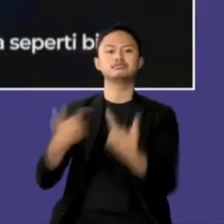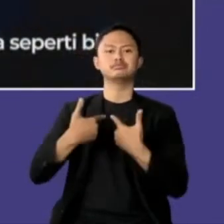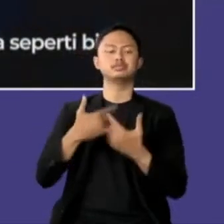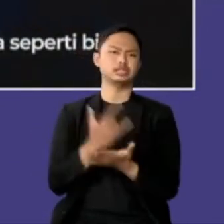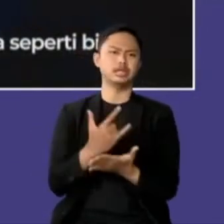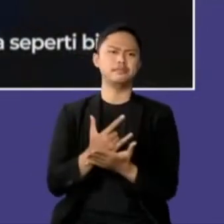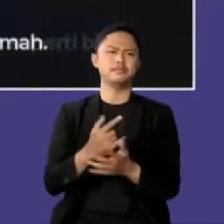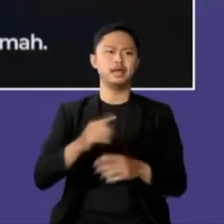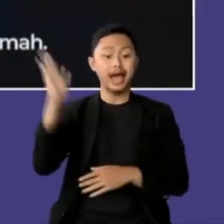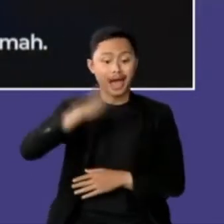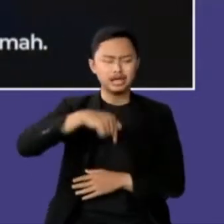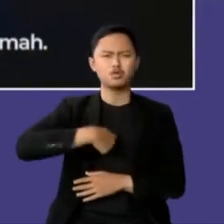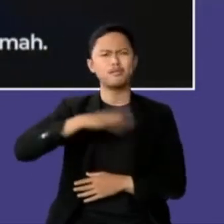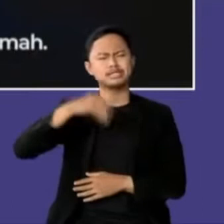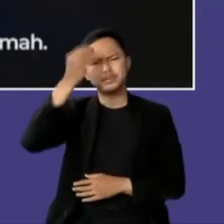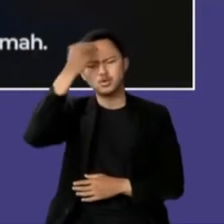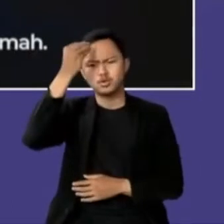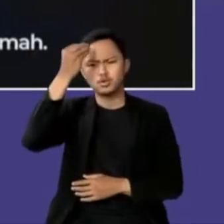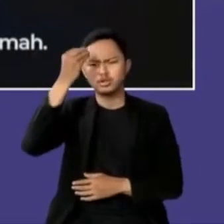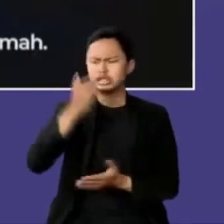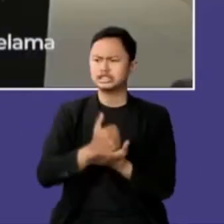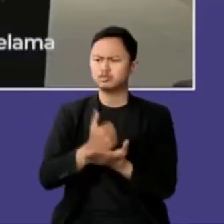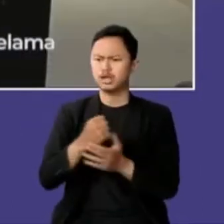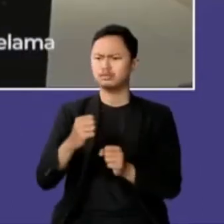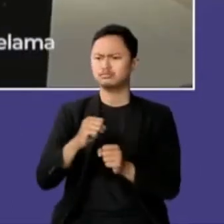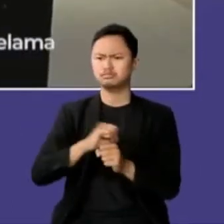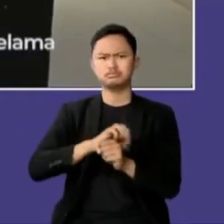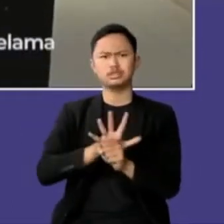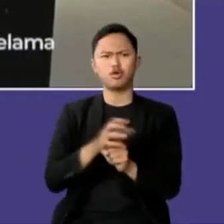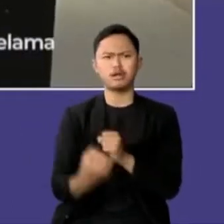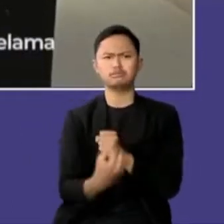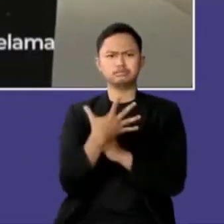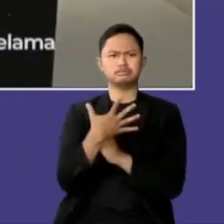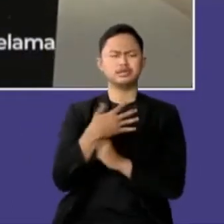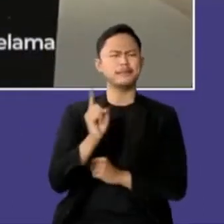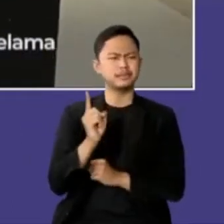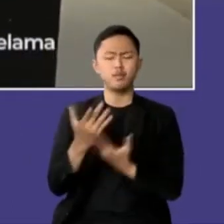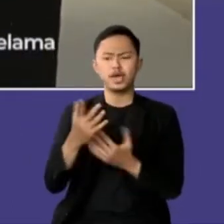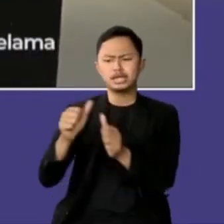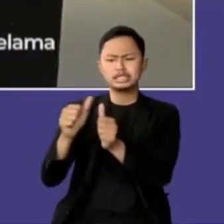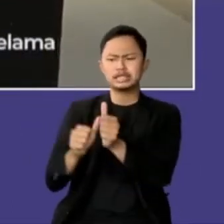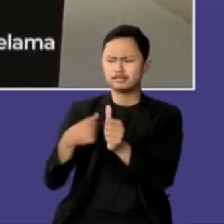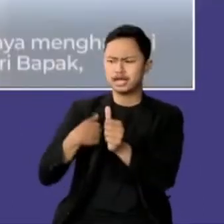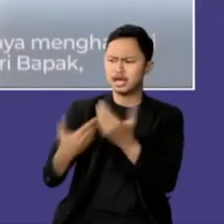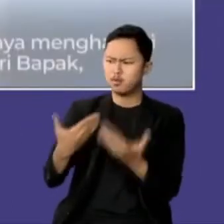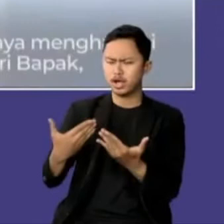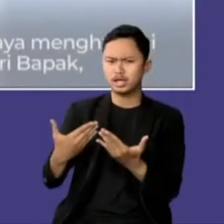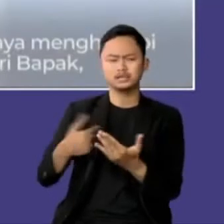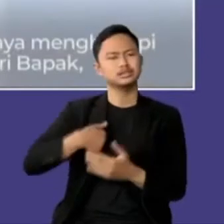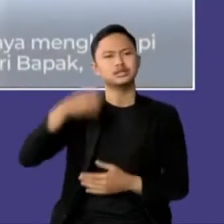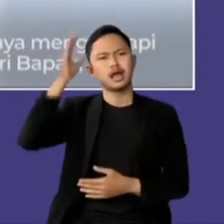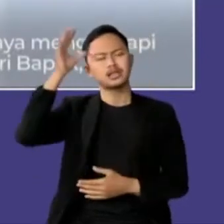hari ini saya cari-cari ini sementara kemungkinan dari stafnya tapi juga tidak mudah juga Apa betul dari staf atau dari mana dan